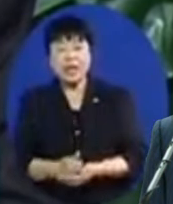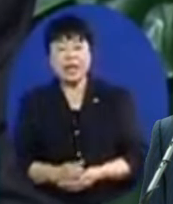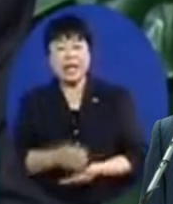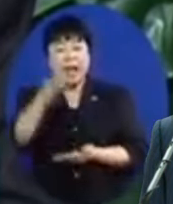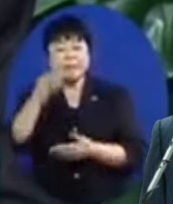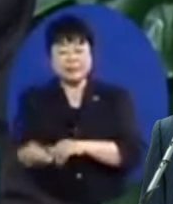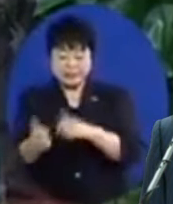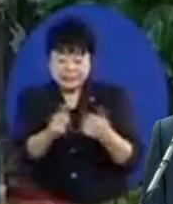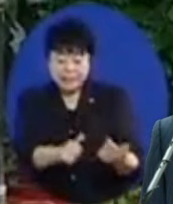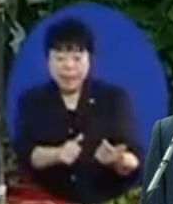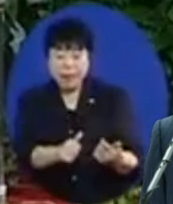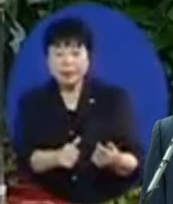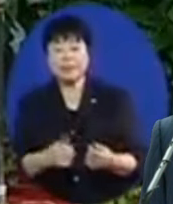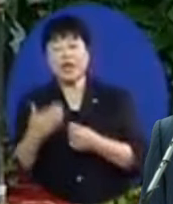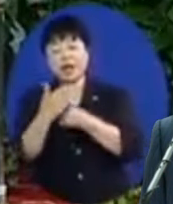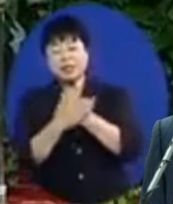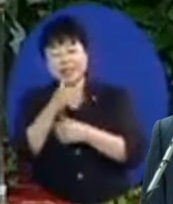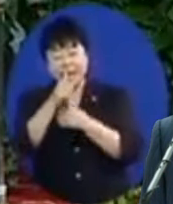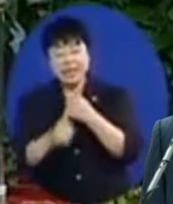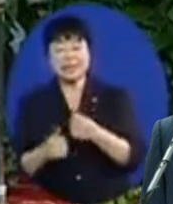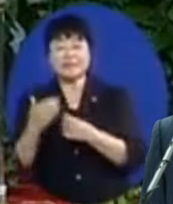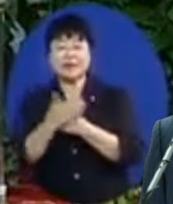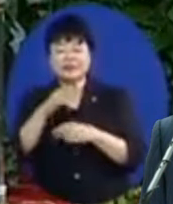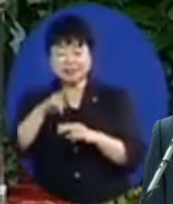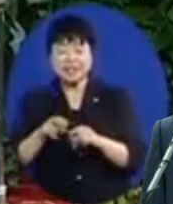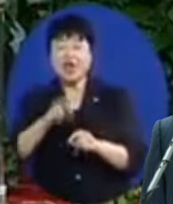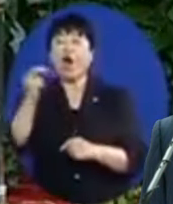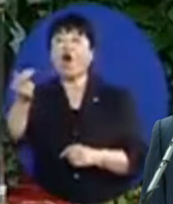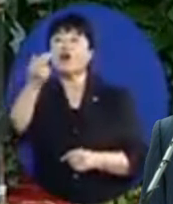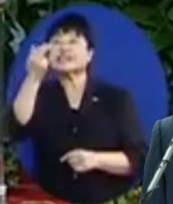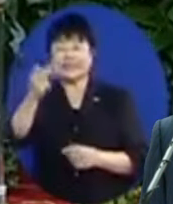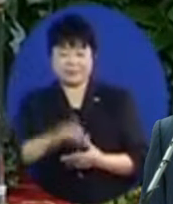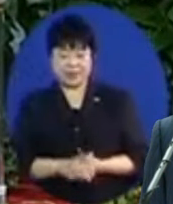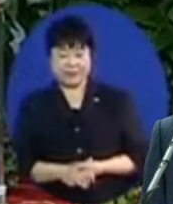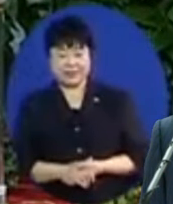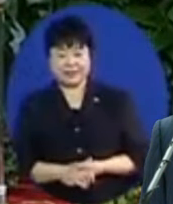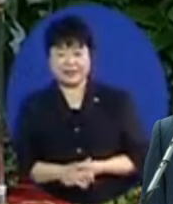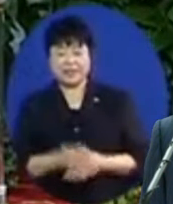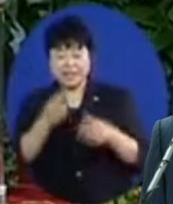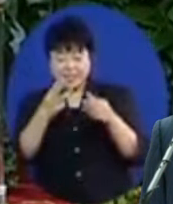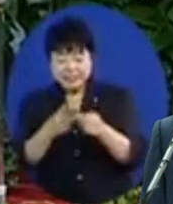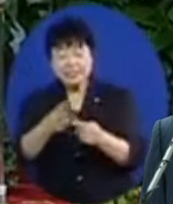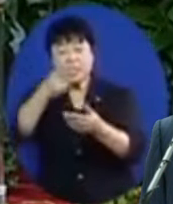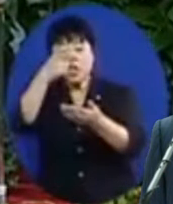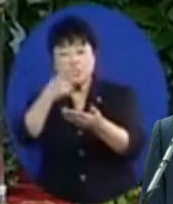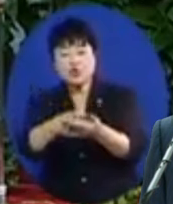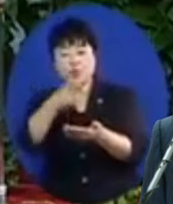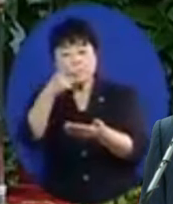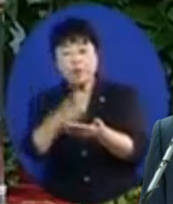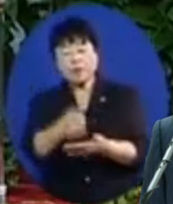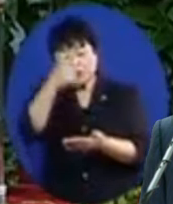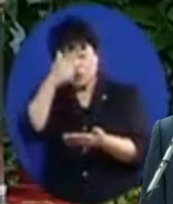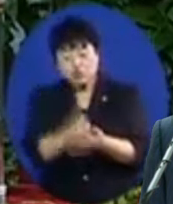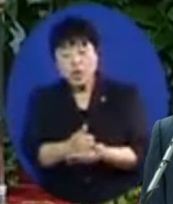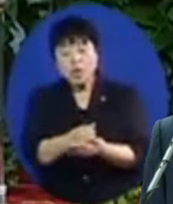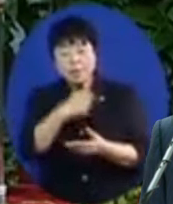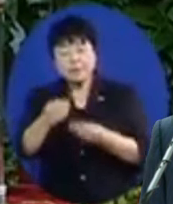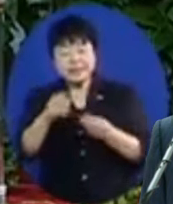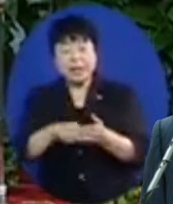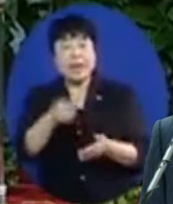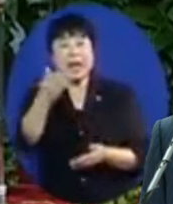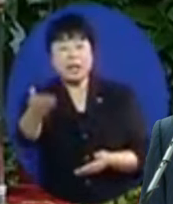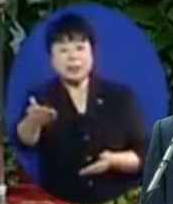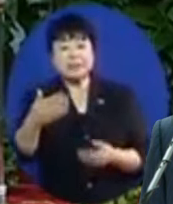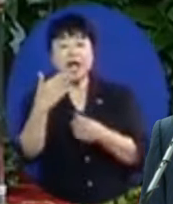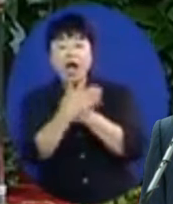사망이라 말하나 은혜는 하나님의 은사는 영생이라고 말한다. 셋째, 율법은 죄의 빚을 갚으라고 하지만